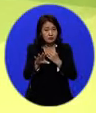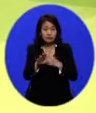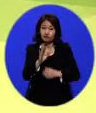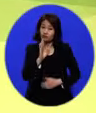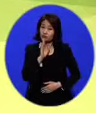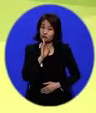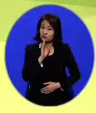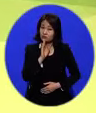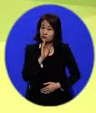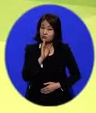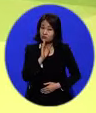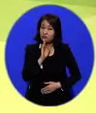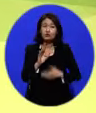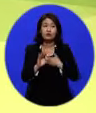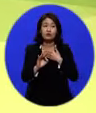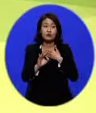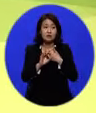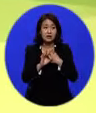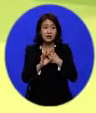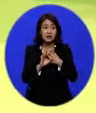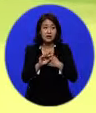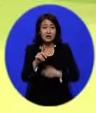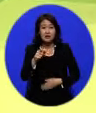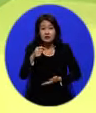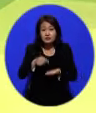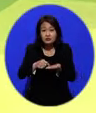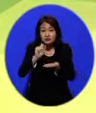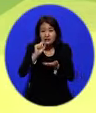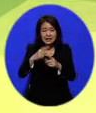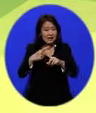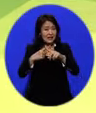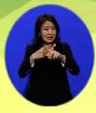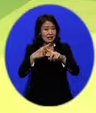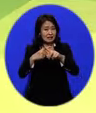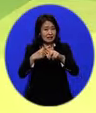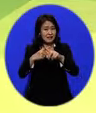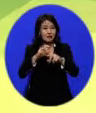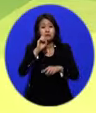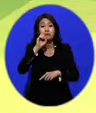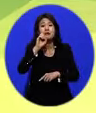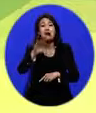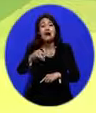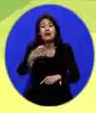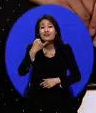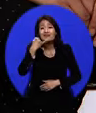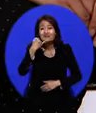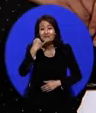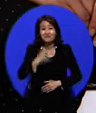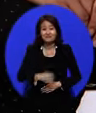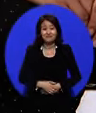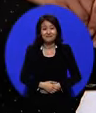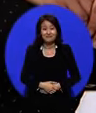그래? 그러면 한 잔의 차와 같지 않다라고 해라.